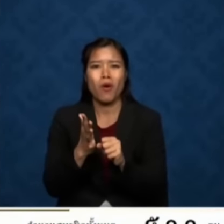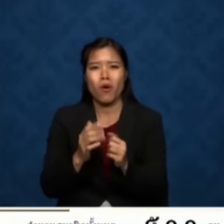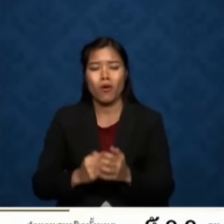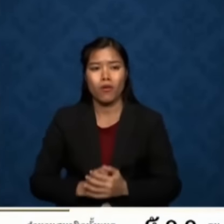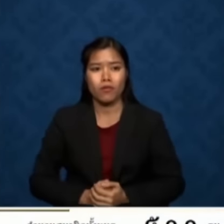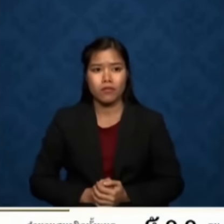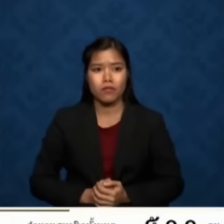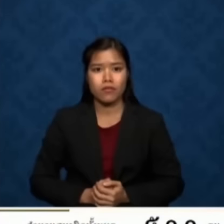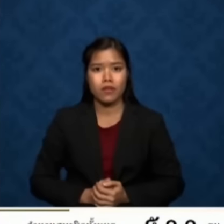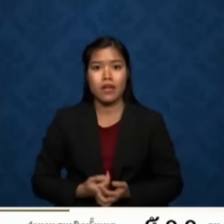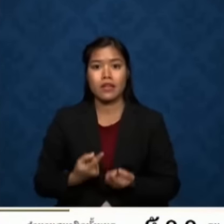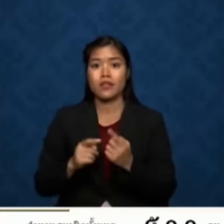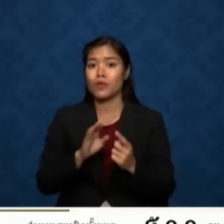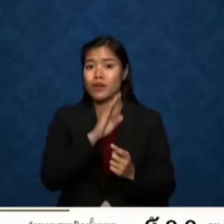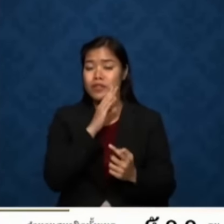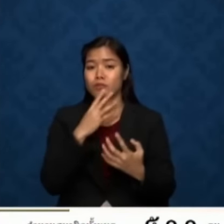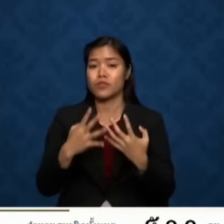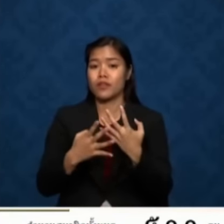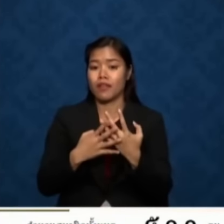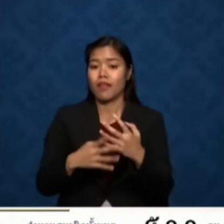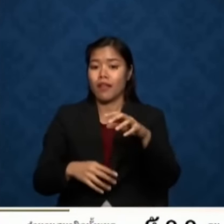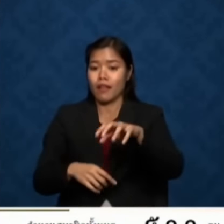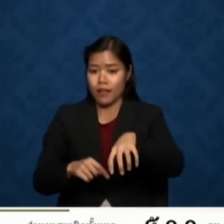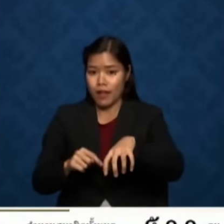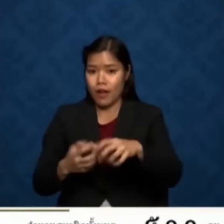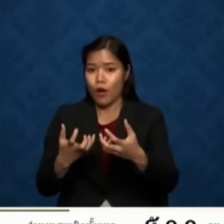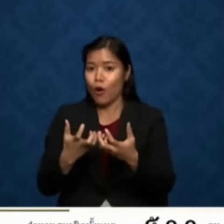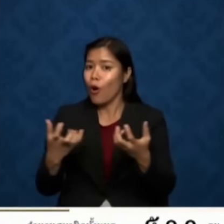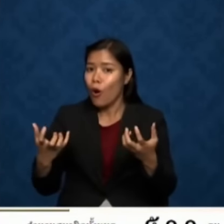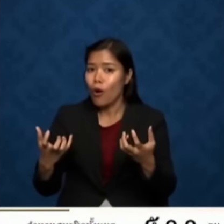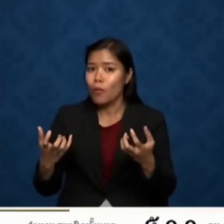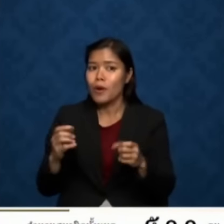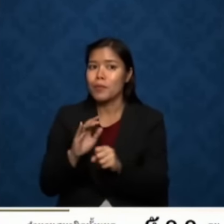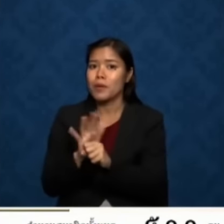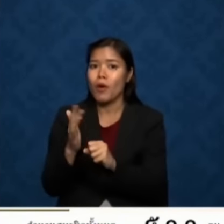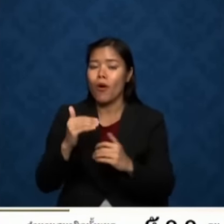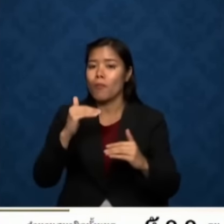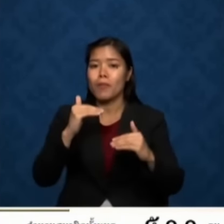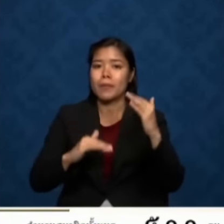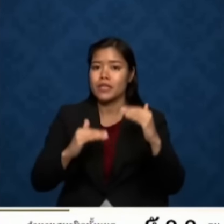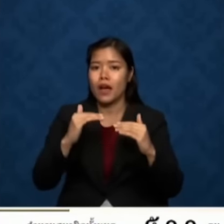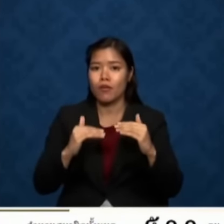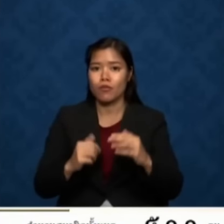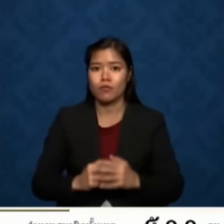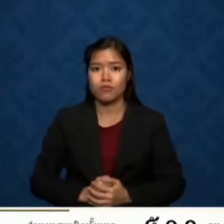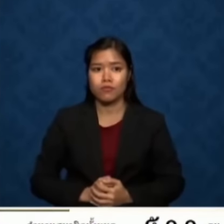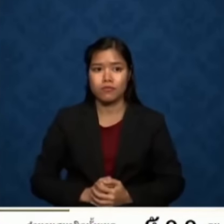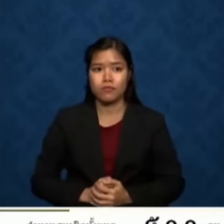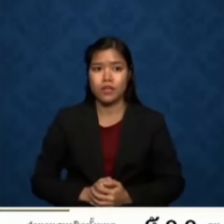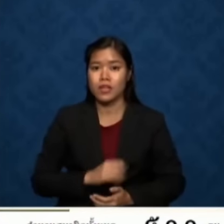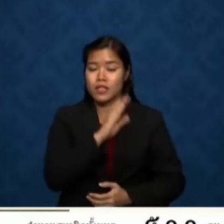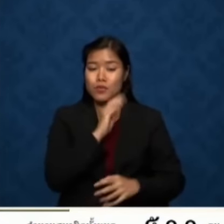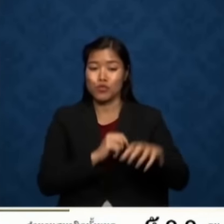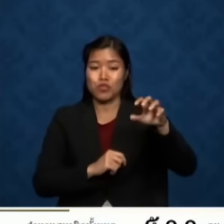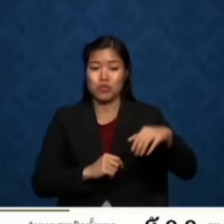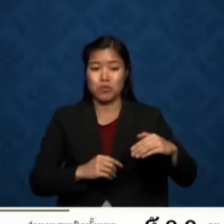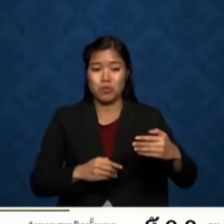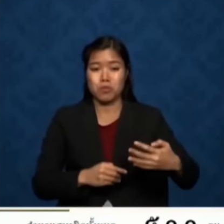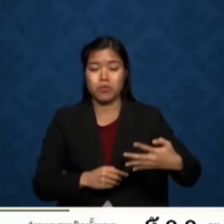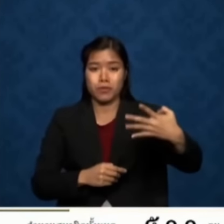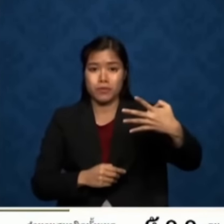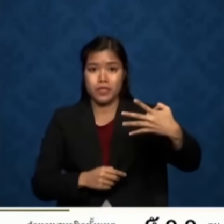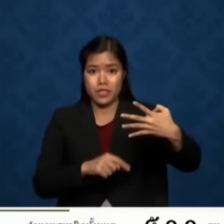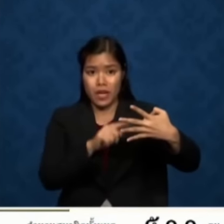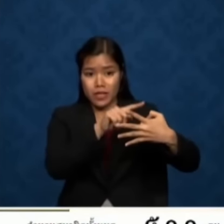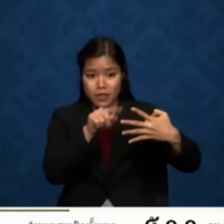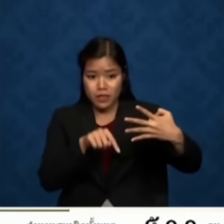ฑ์เท่ากับโรงพยาบาลใหญ่มันมีศักยภาพเท่ากับโรงพยาบาลบางบ่อนะฮะจะเห็นตึกใหญ่บ้างสี่ชั้นเนี่ยมันไ